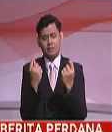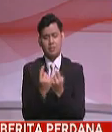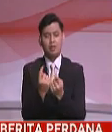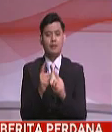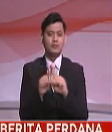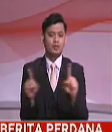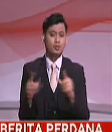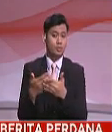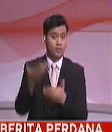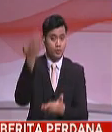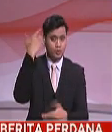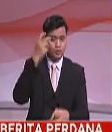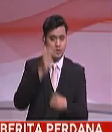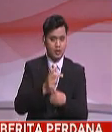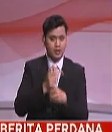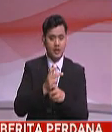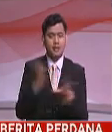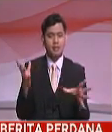pemain.